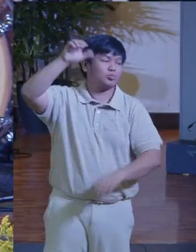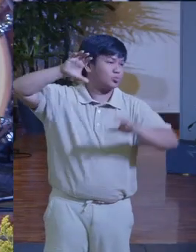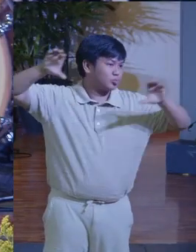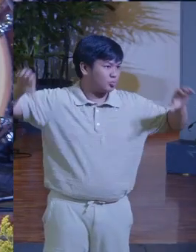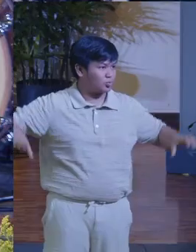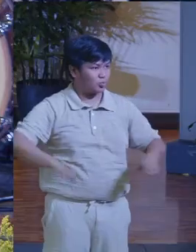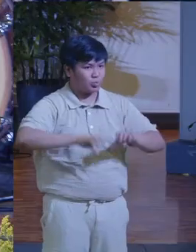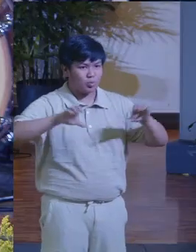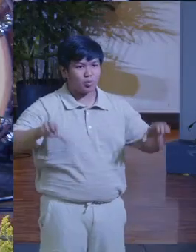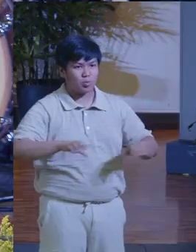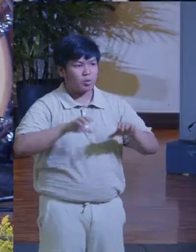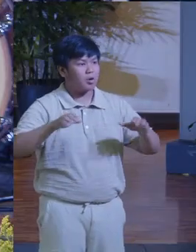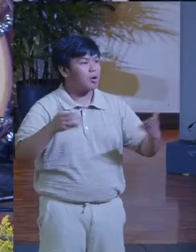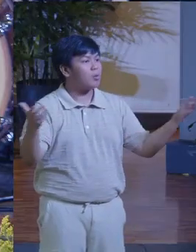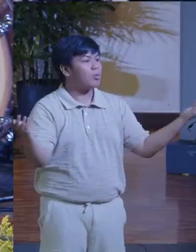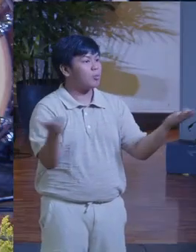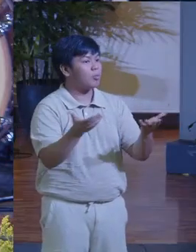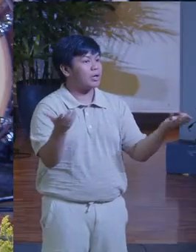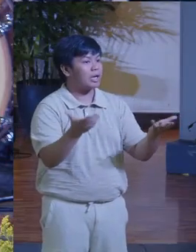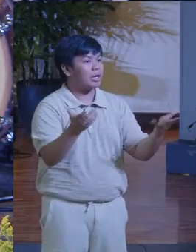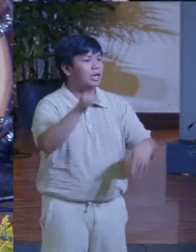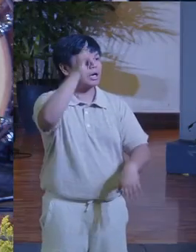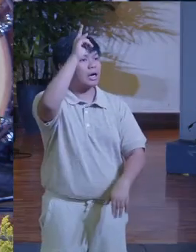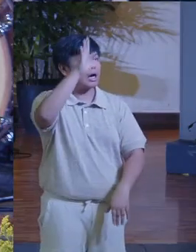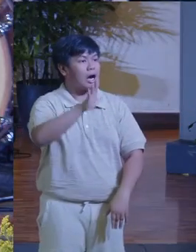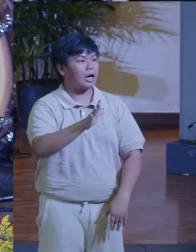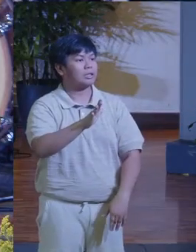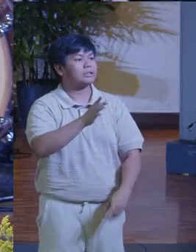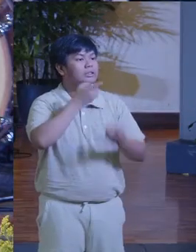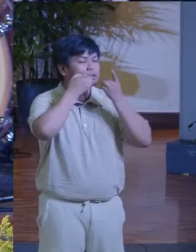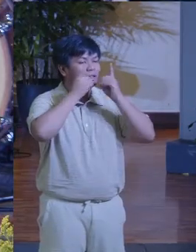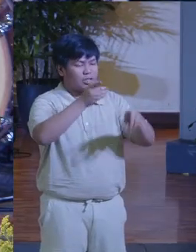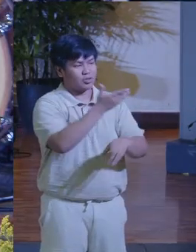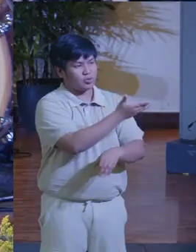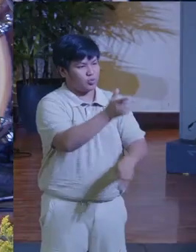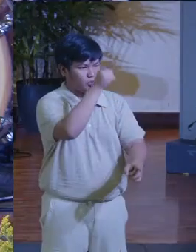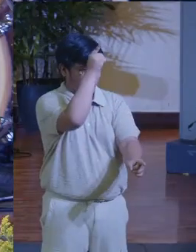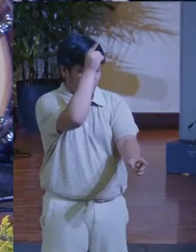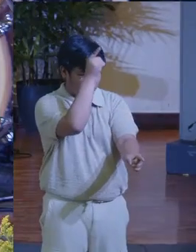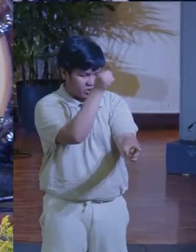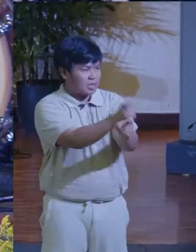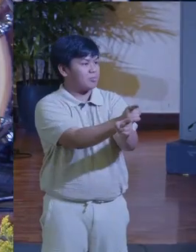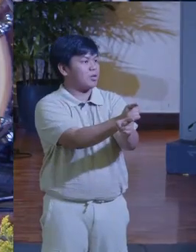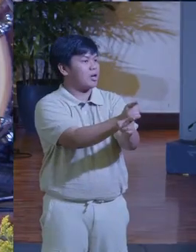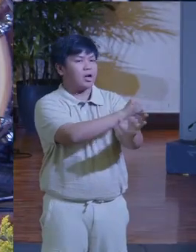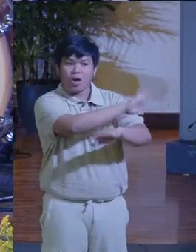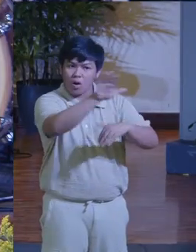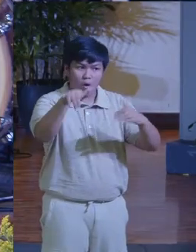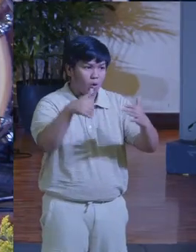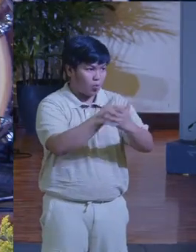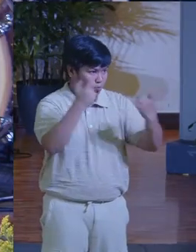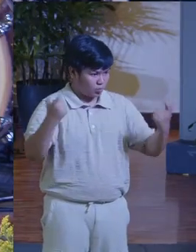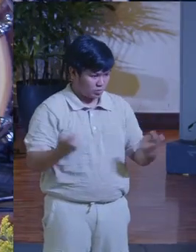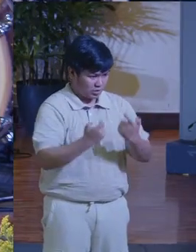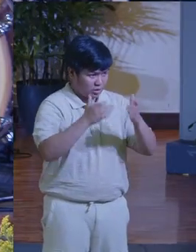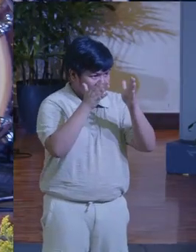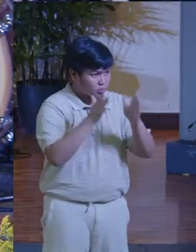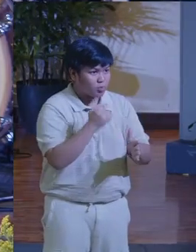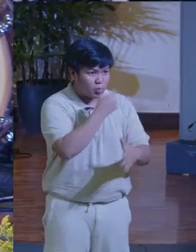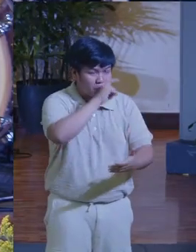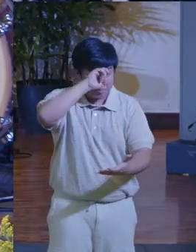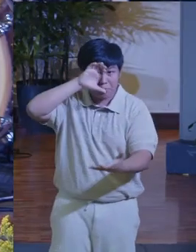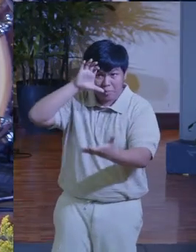kung saan kanyang idinideklara na matuwid ang mga makasalanan na